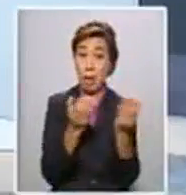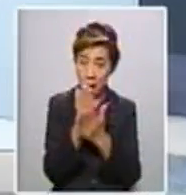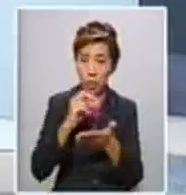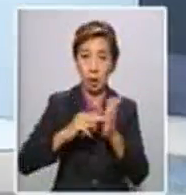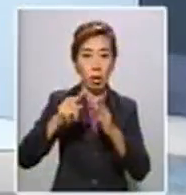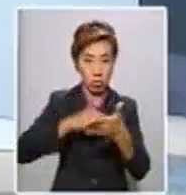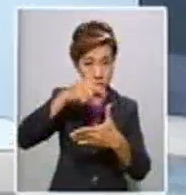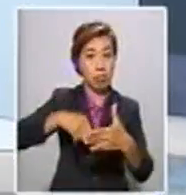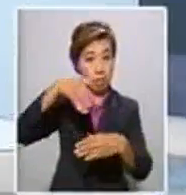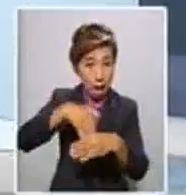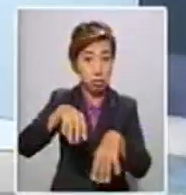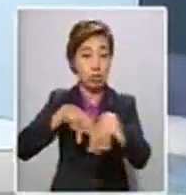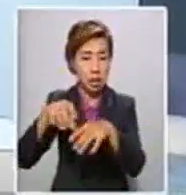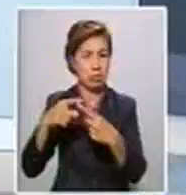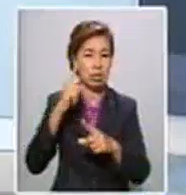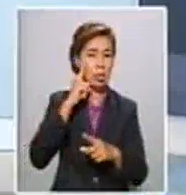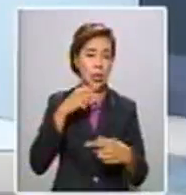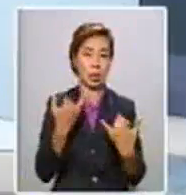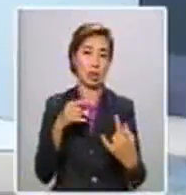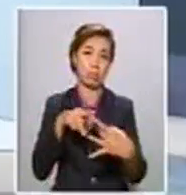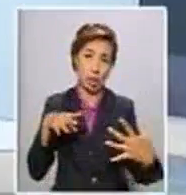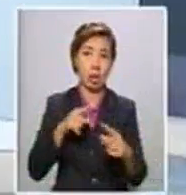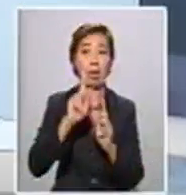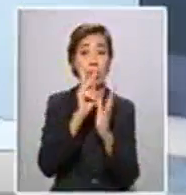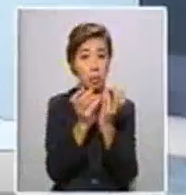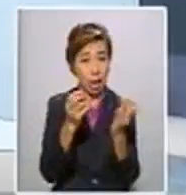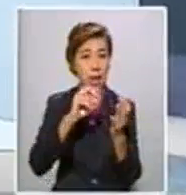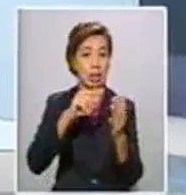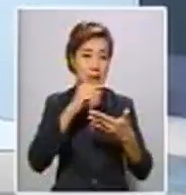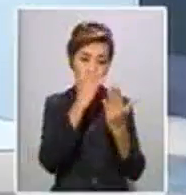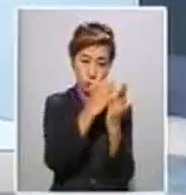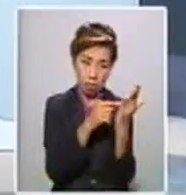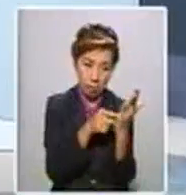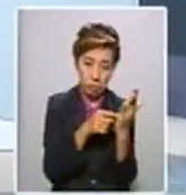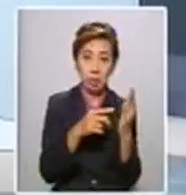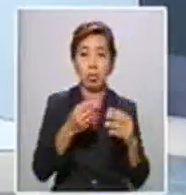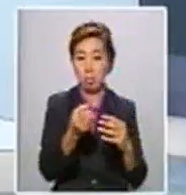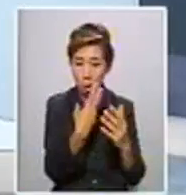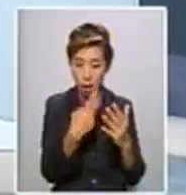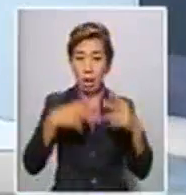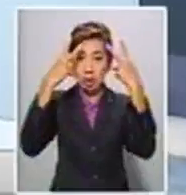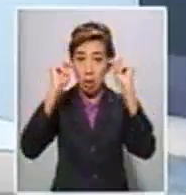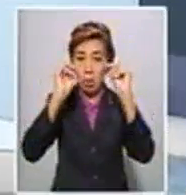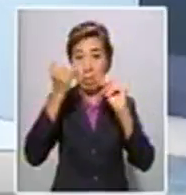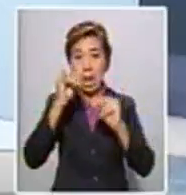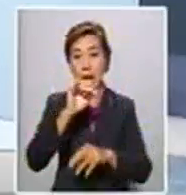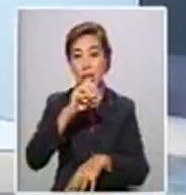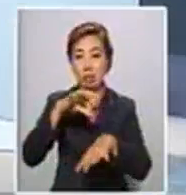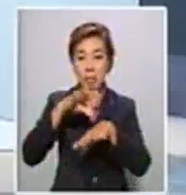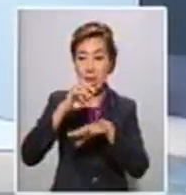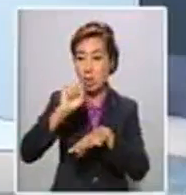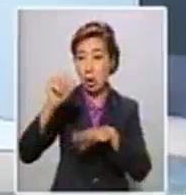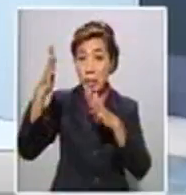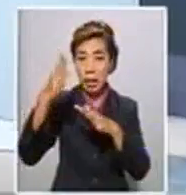ของในร่างรัฐธรรมนูญเองไม่ว่าจะเป็นที่มาของนายกรัฐมนตรีที่อาจจะเป็นคนนอกไม่ต้องเป็นส.ส.นะครับคือทางด้านของนักการเมือง